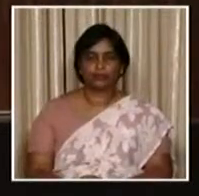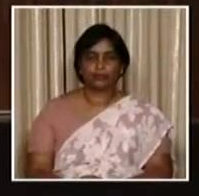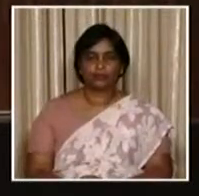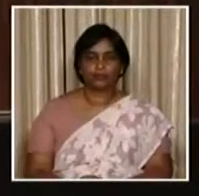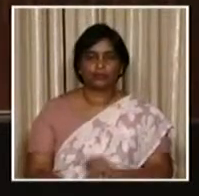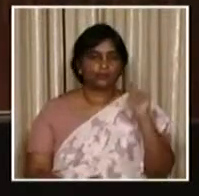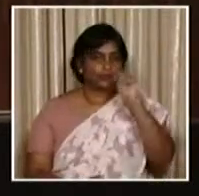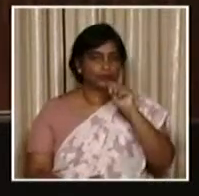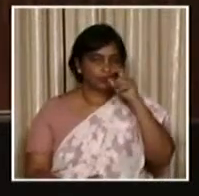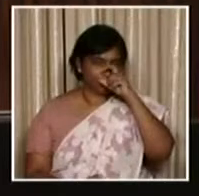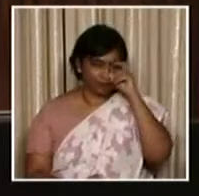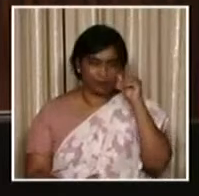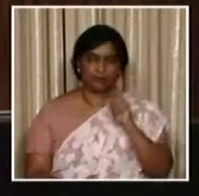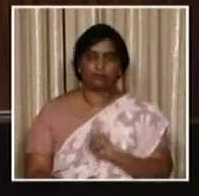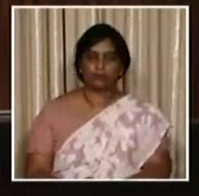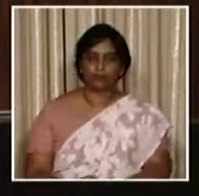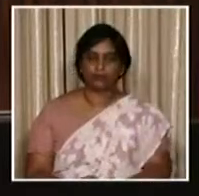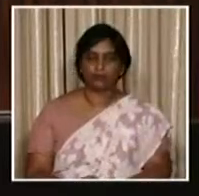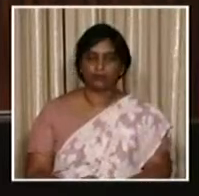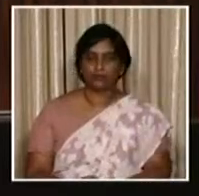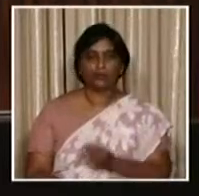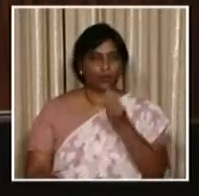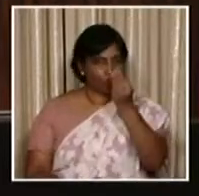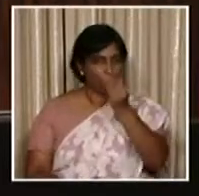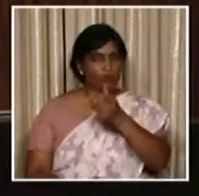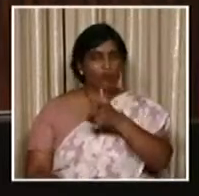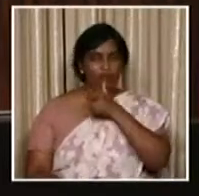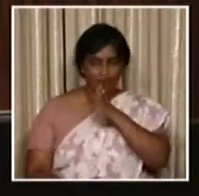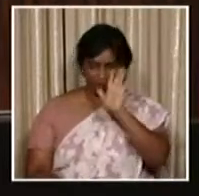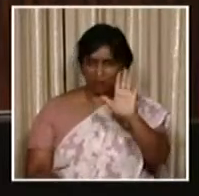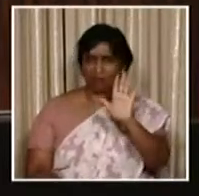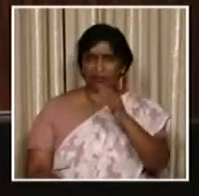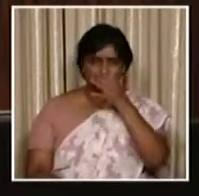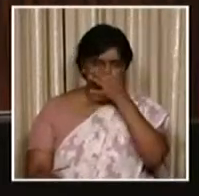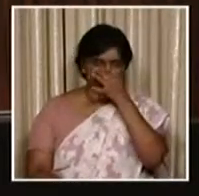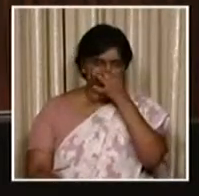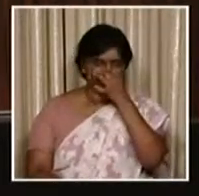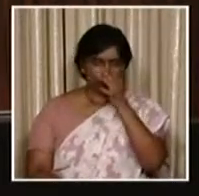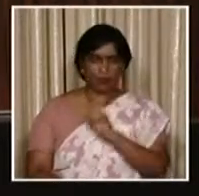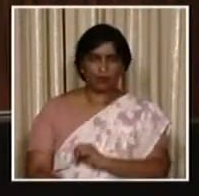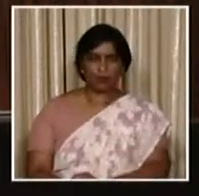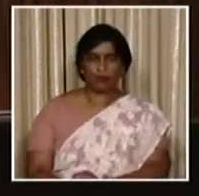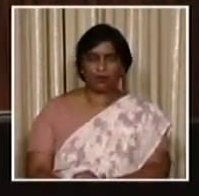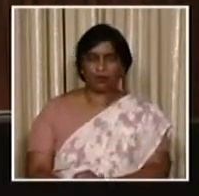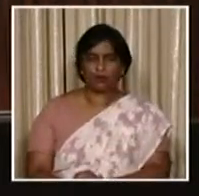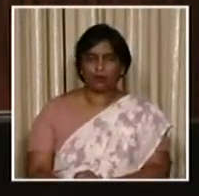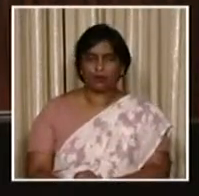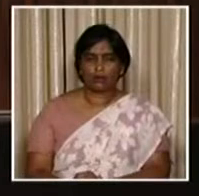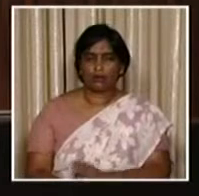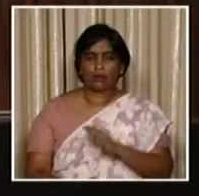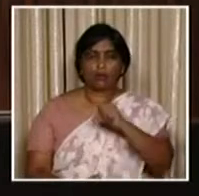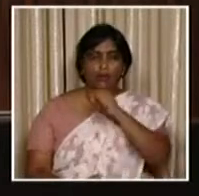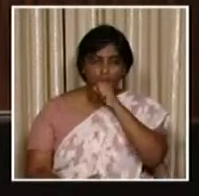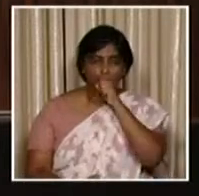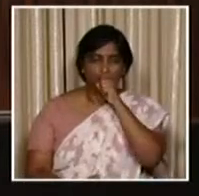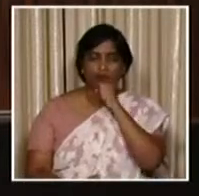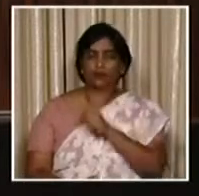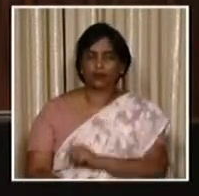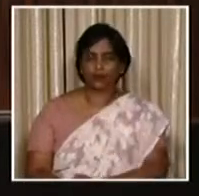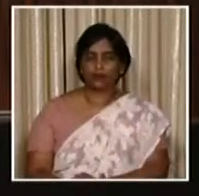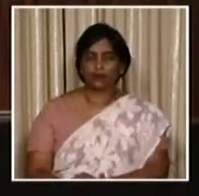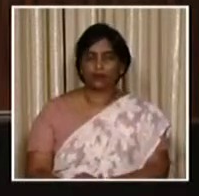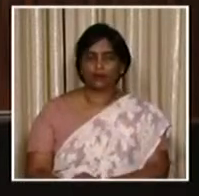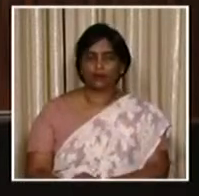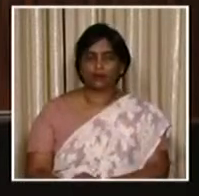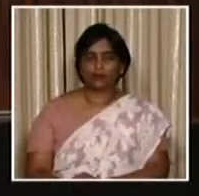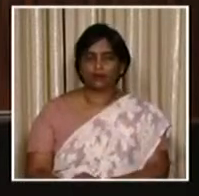ඕ මෛත්‍රීපාසිසෙන අරි කරුණා කරලා මට වචනයක් කතා කරලා දෙන්න වචනයක් කතා කරන්න දෙන්න නෑ ඔබතුමා ඔබතුමා මයික් එක ඉල්ලන්න මයික්